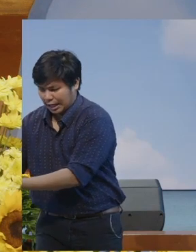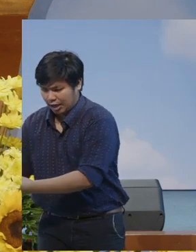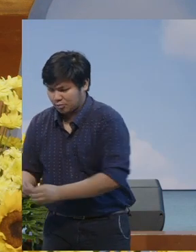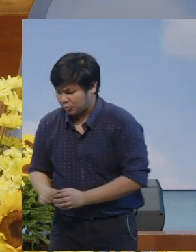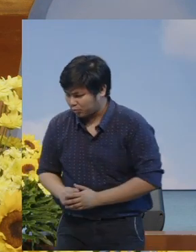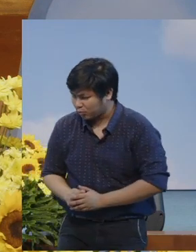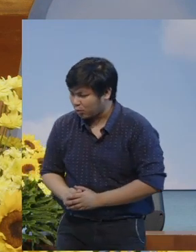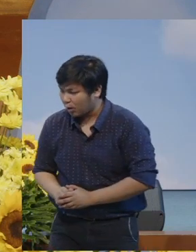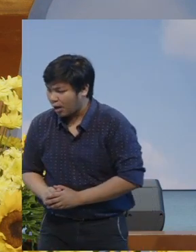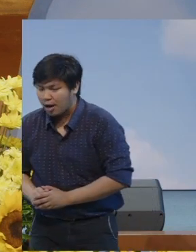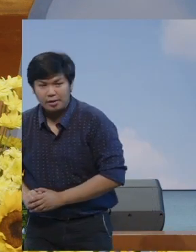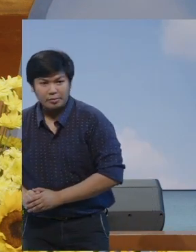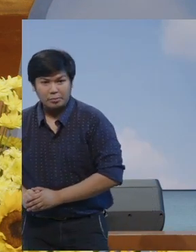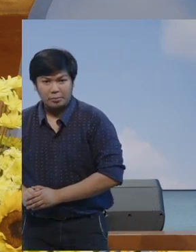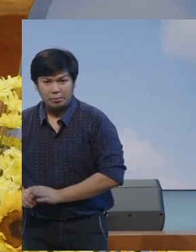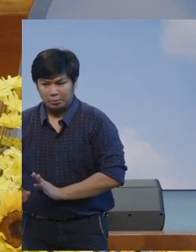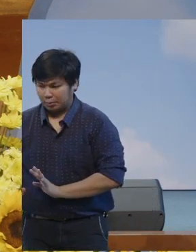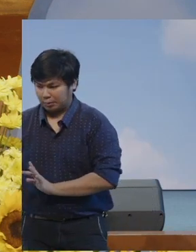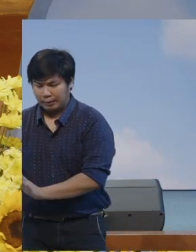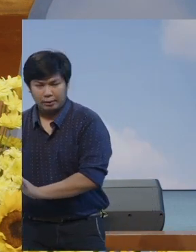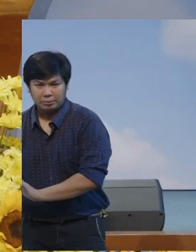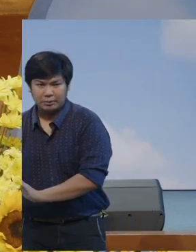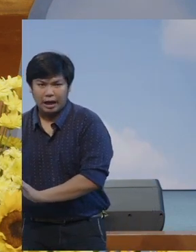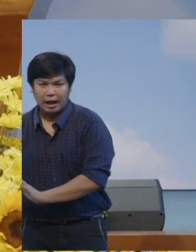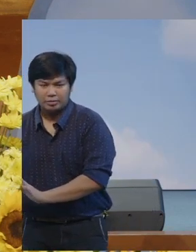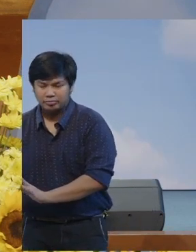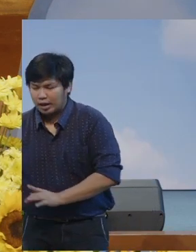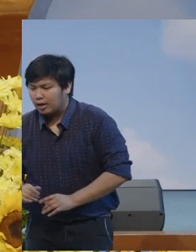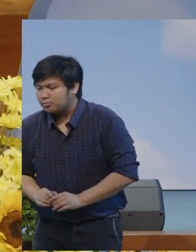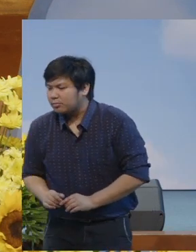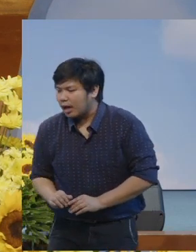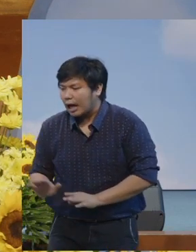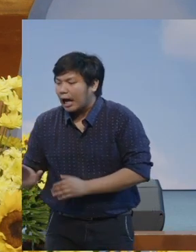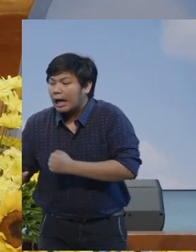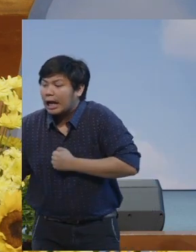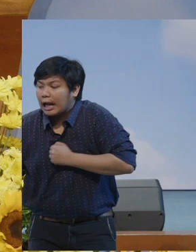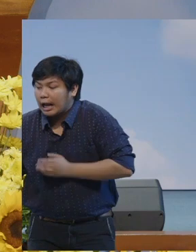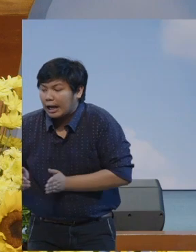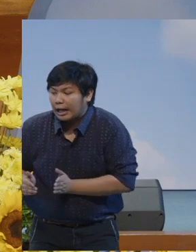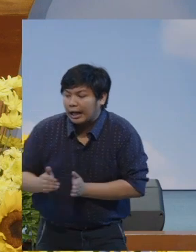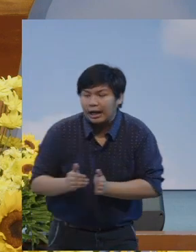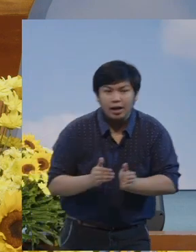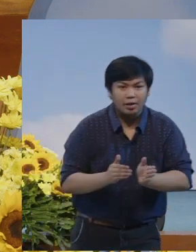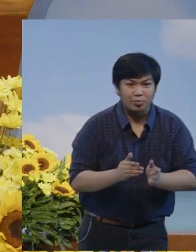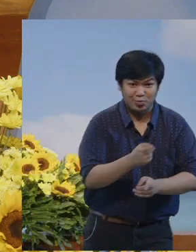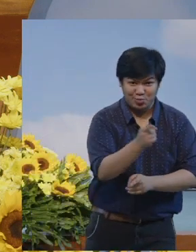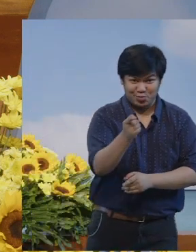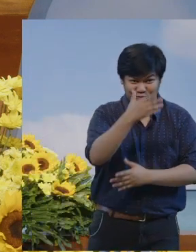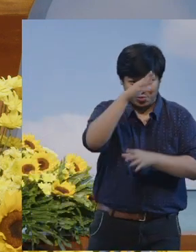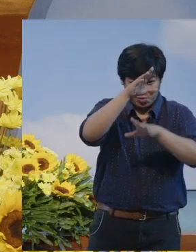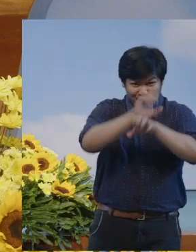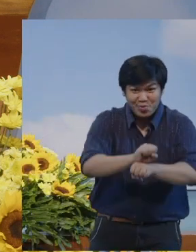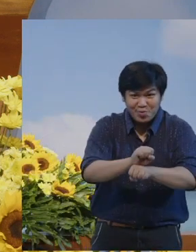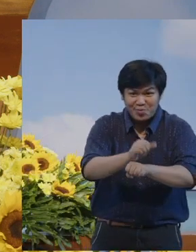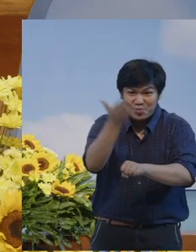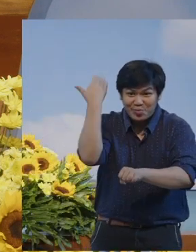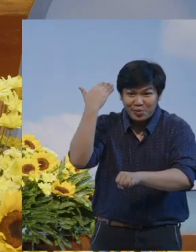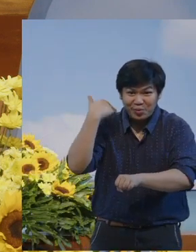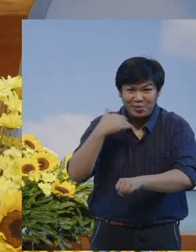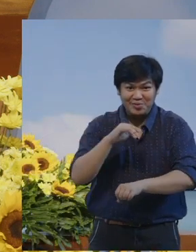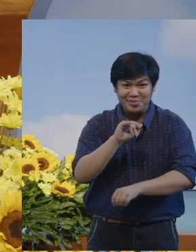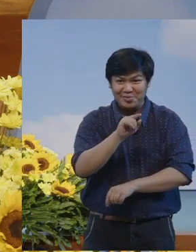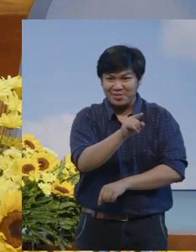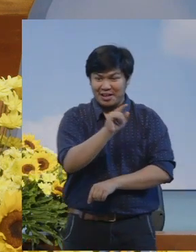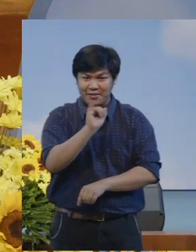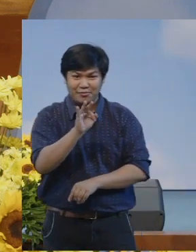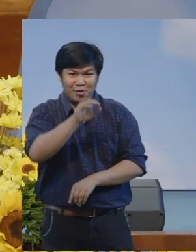yon, kami ay nagpapasintabi. Naranasan niyo na po ba yun? No? Nasabihan na po ba kaya, "Uy,